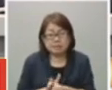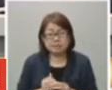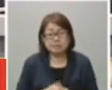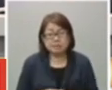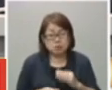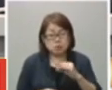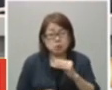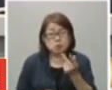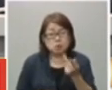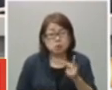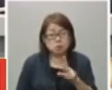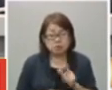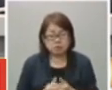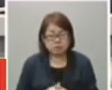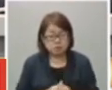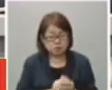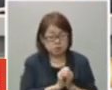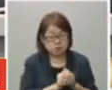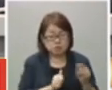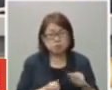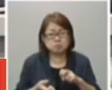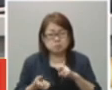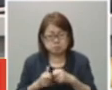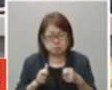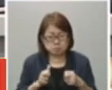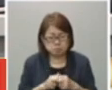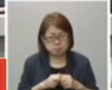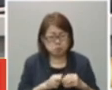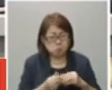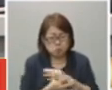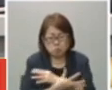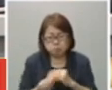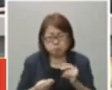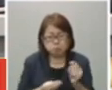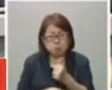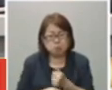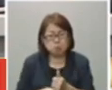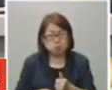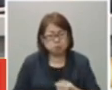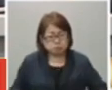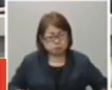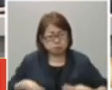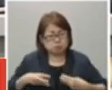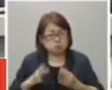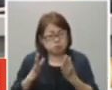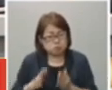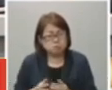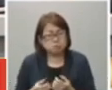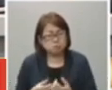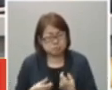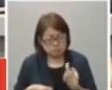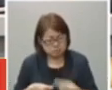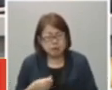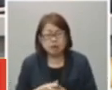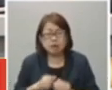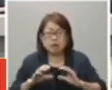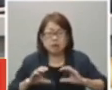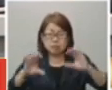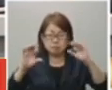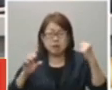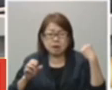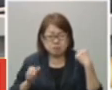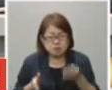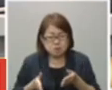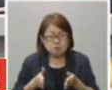ภัยคุกคามต่อความมั่นคงของมนุษย์รัฐบาลมีหน่วยงานที่มีกลไกในการยุติความ